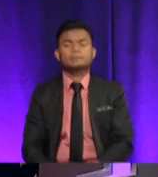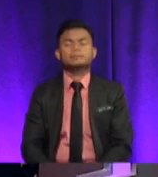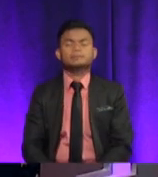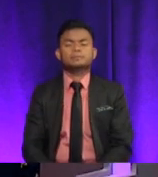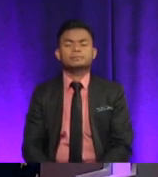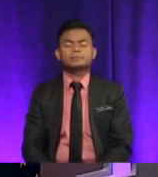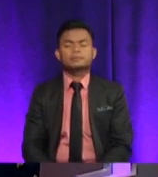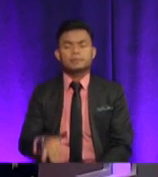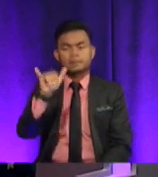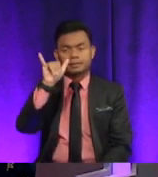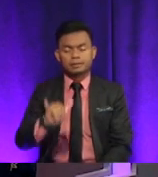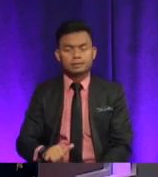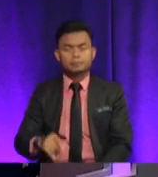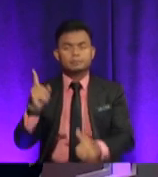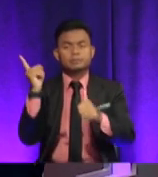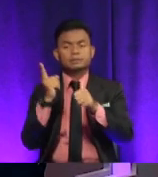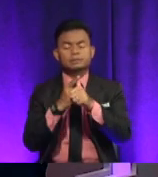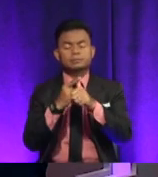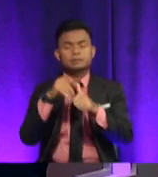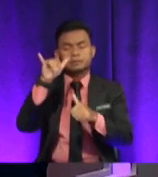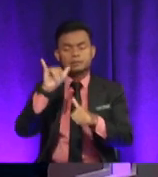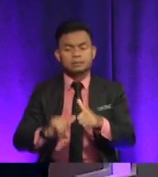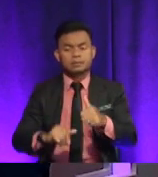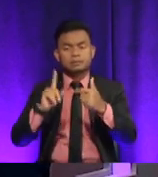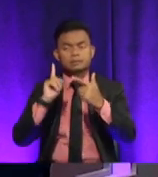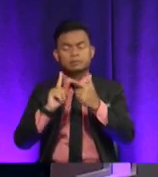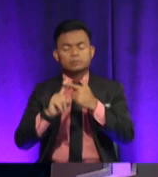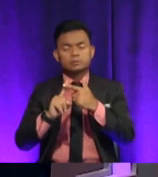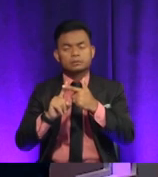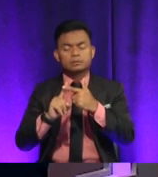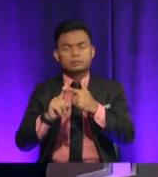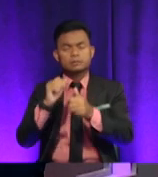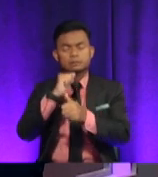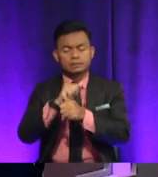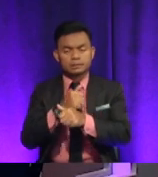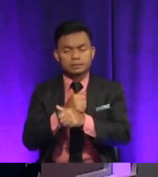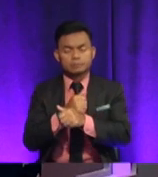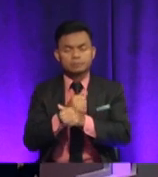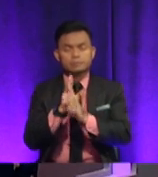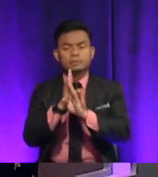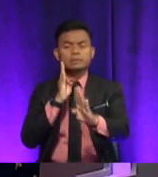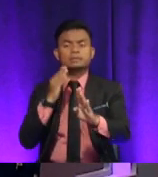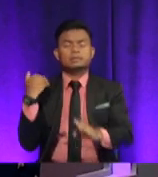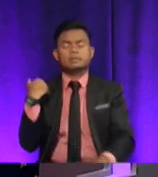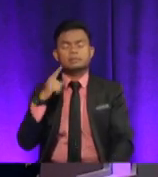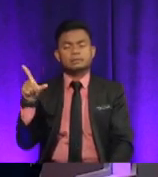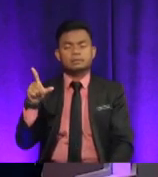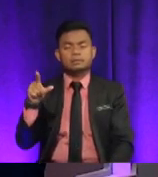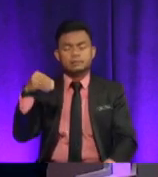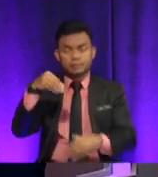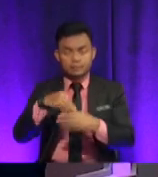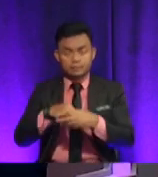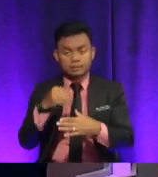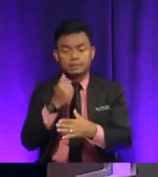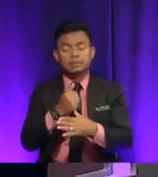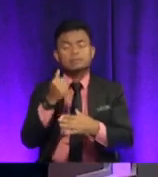bentuk syair Kemudian yang kedua di mana setiap baris adalah isi ataupun cerita Oke Isi ataupun